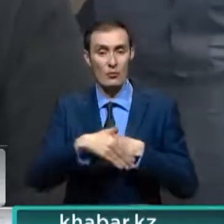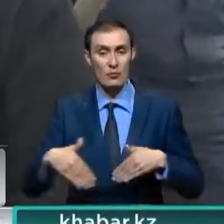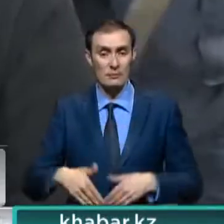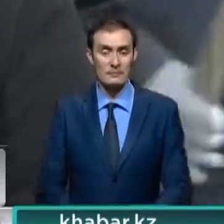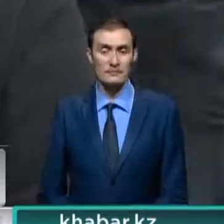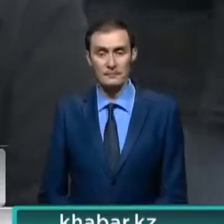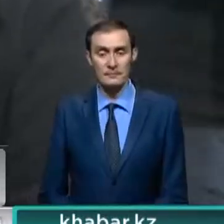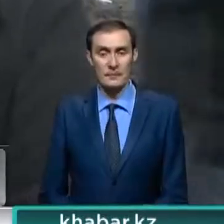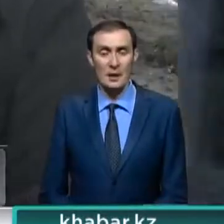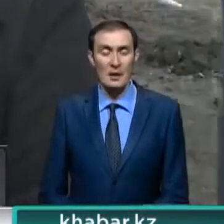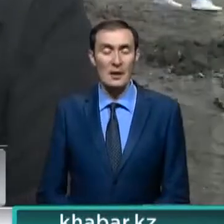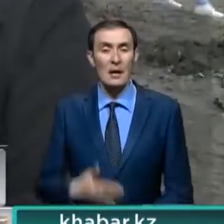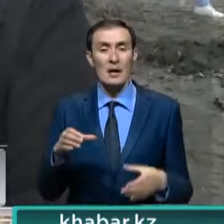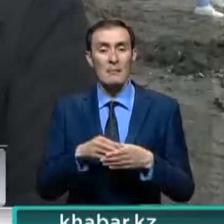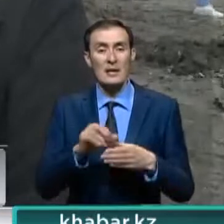ArcelorMittal Темиртау